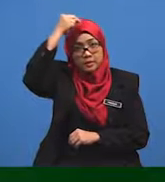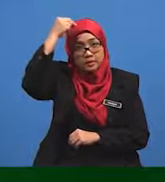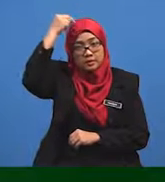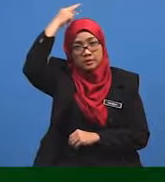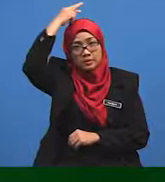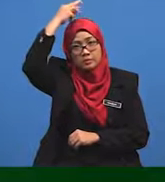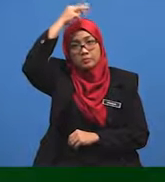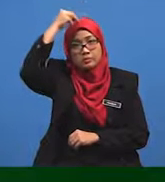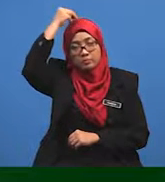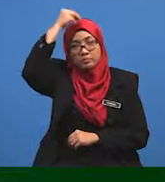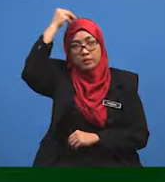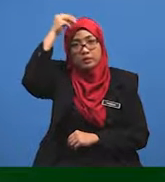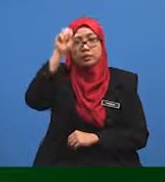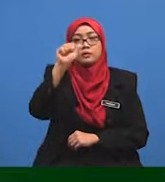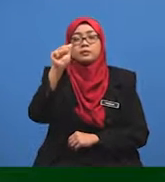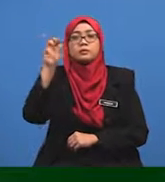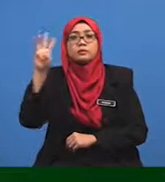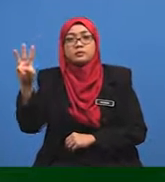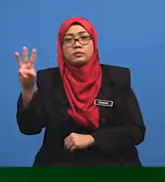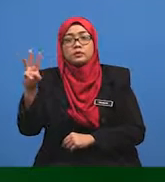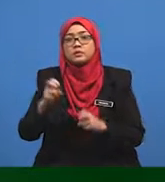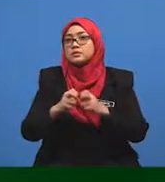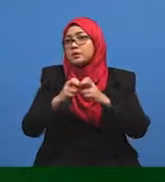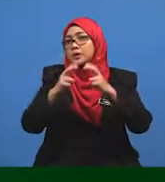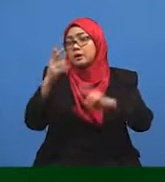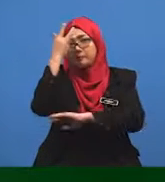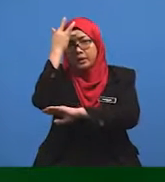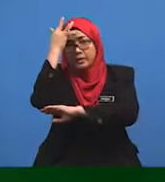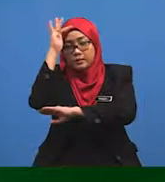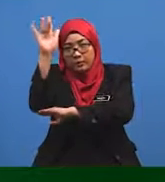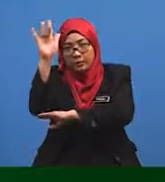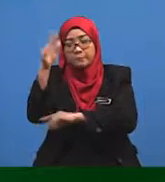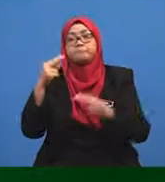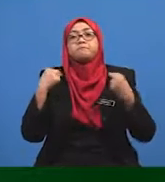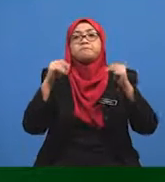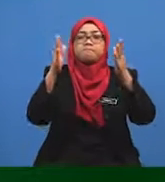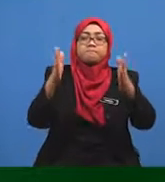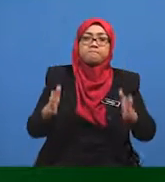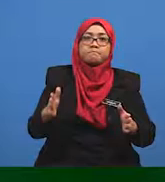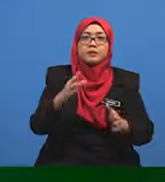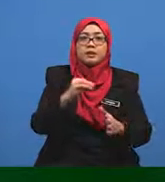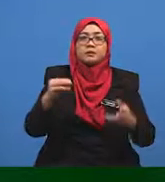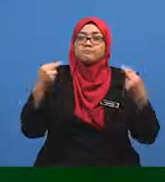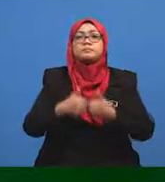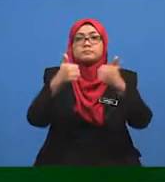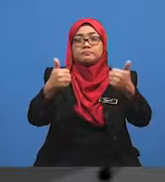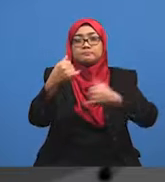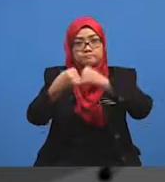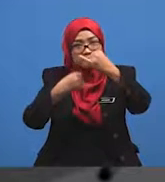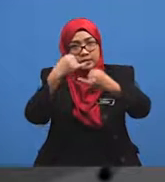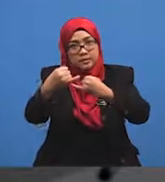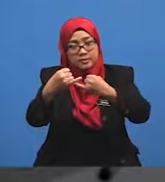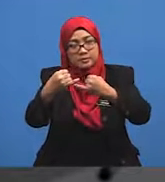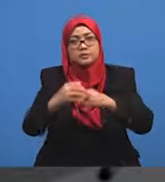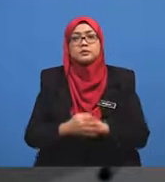SAW juga bekerja. Baginda mahir berniaga dan terkenal sebagai ahli perniagaan yang berjaya.